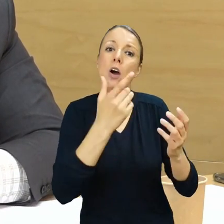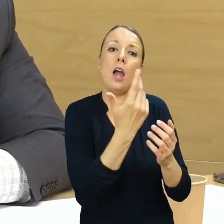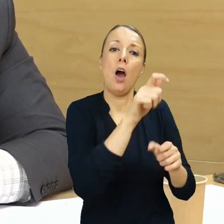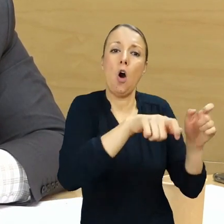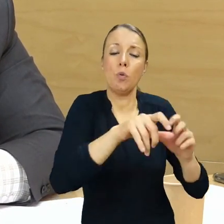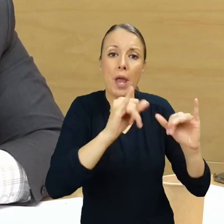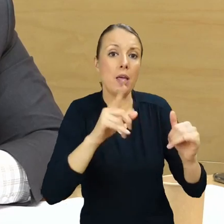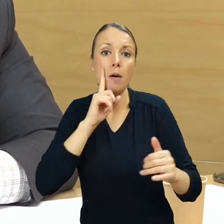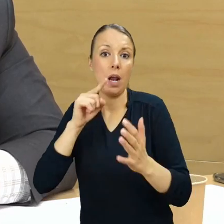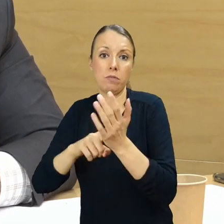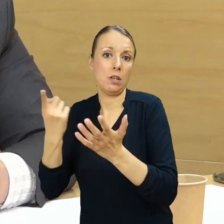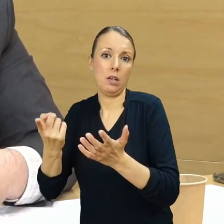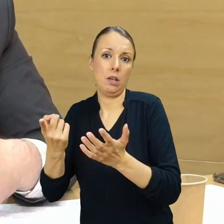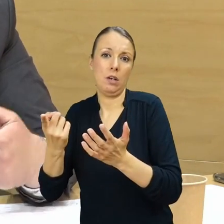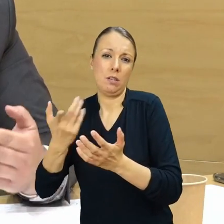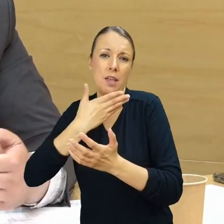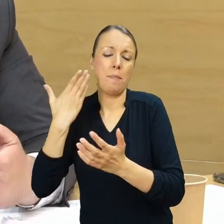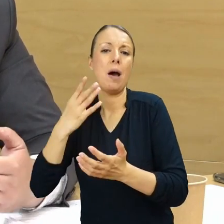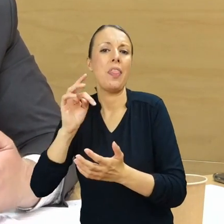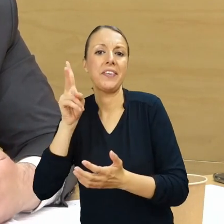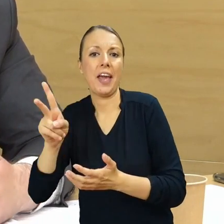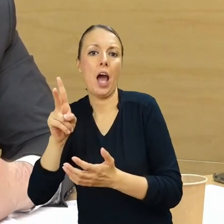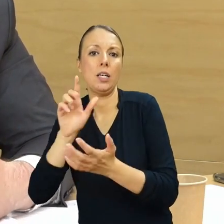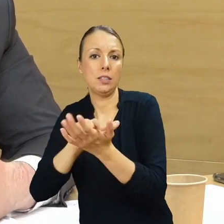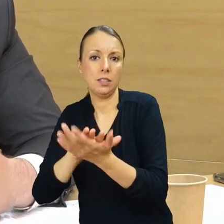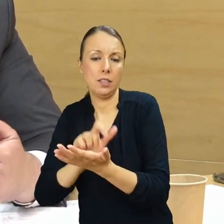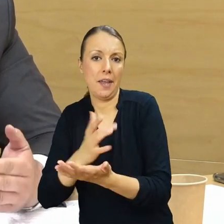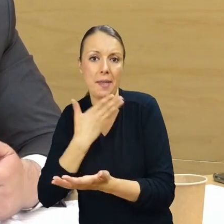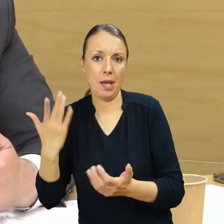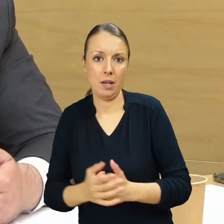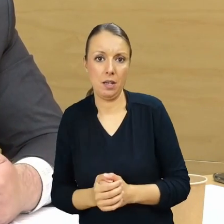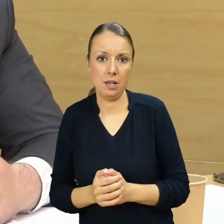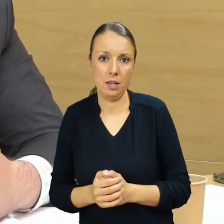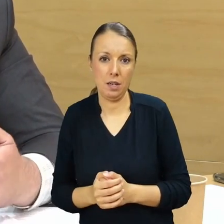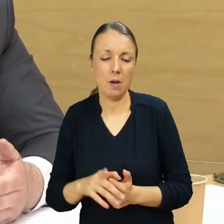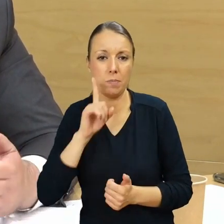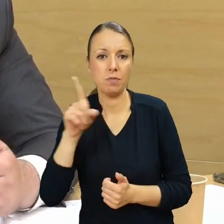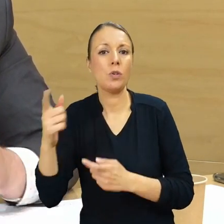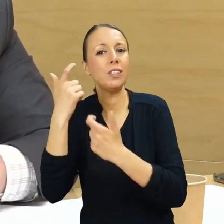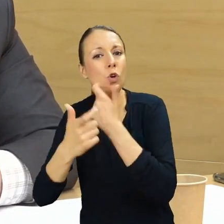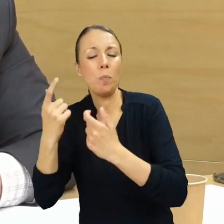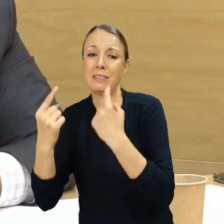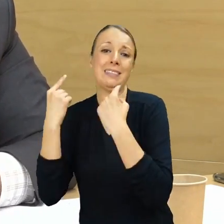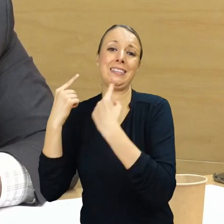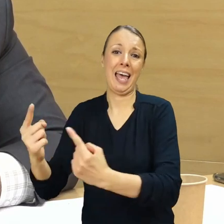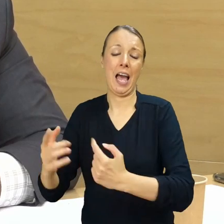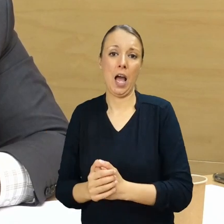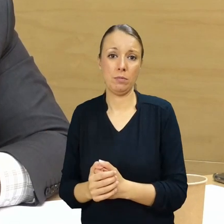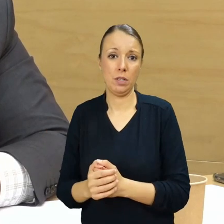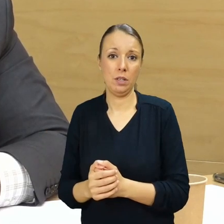repetytorium generalnym, tak? Oni sami tworzą sobie taką strategię zaciemniania obrazu przez to, że nie wywiązują